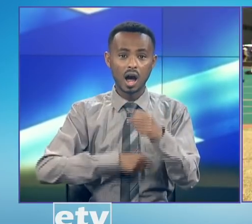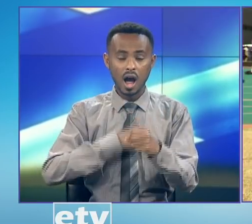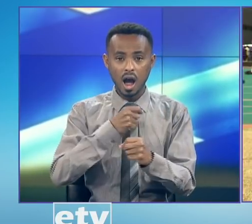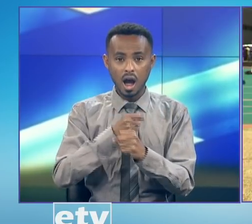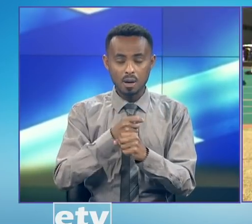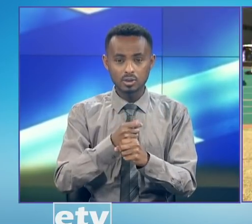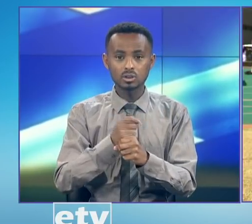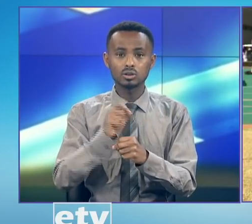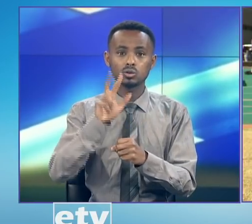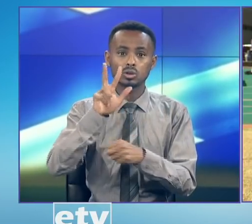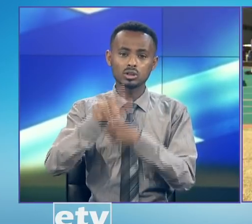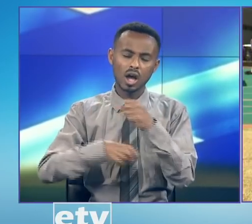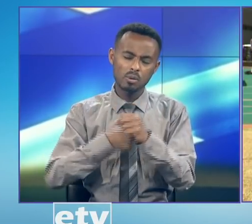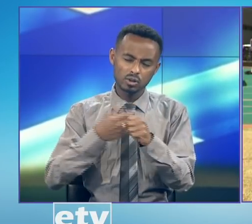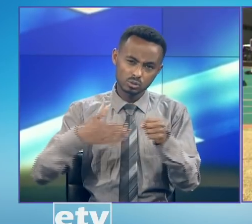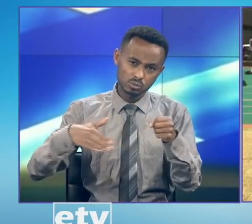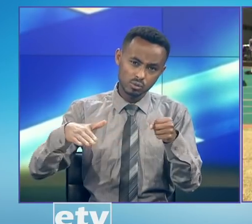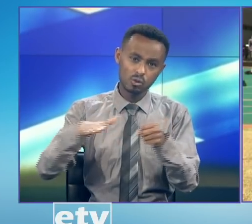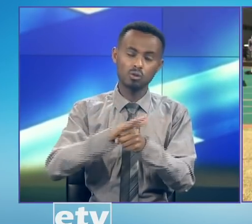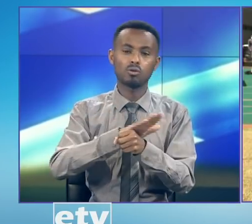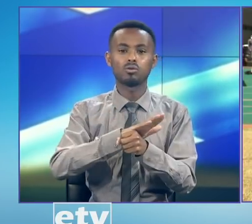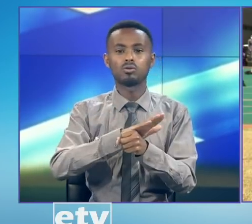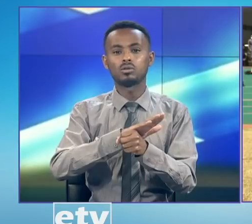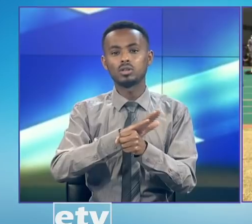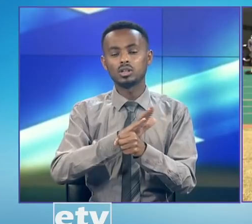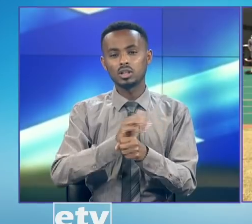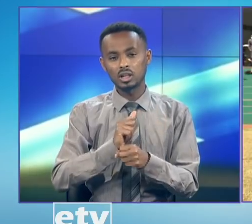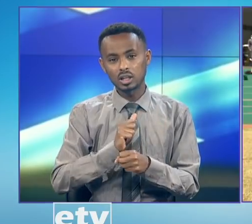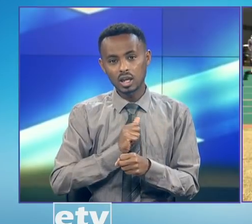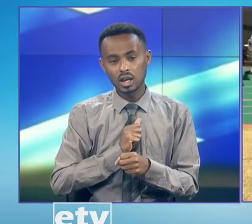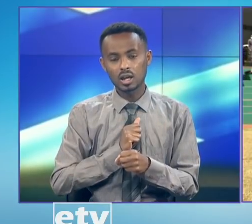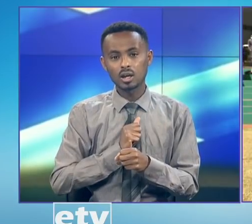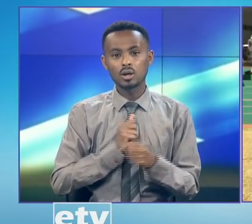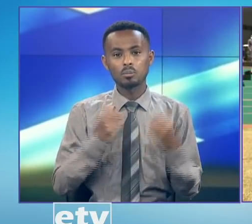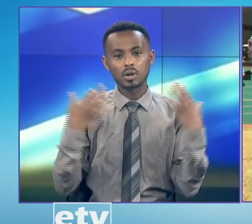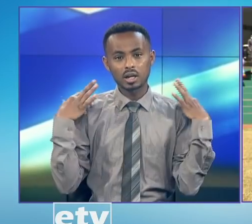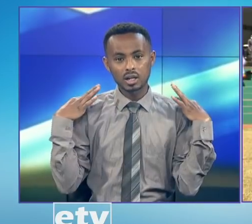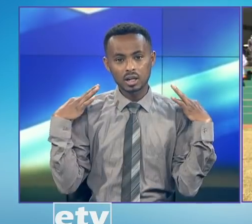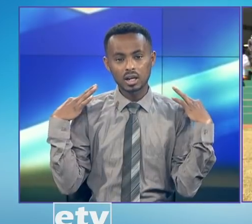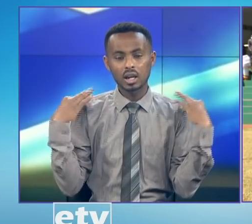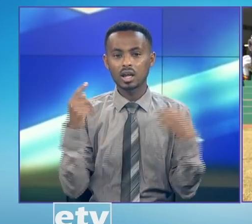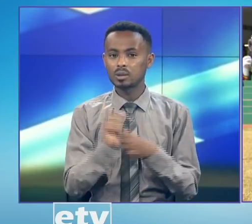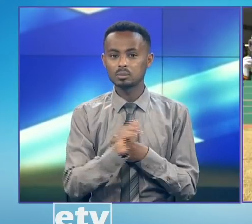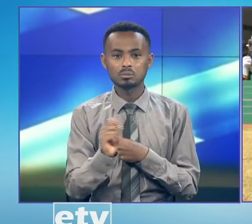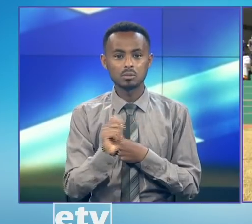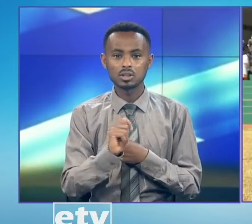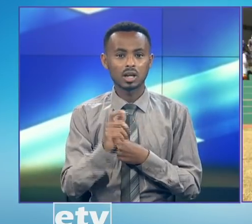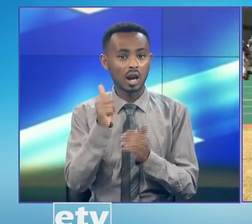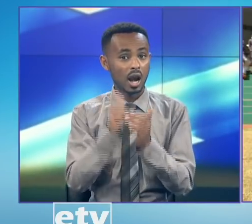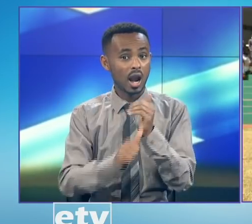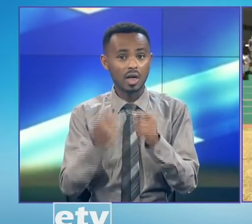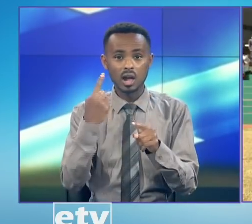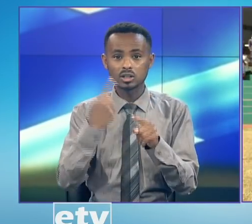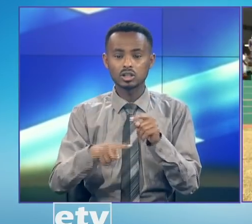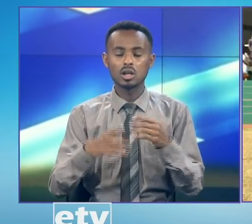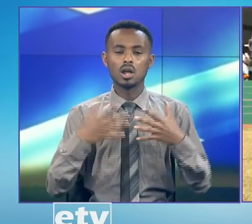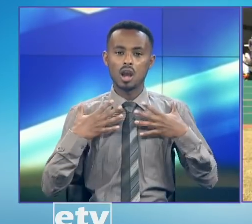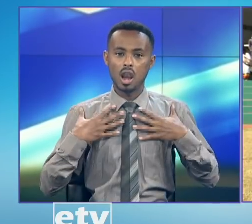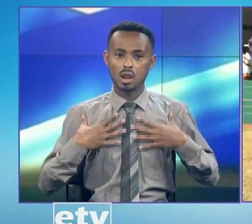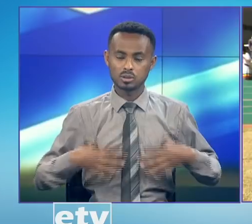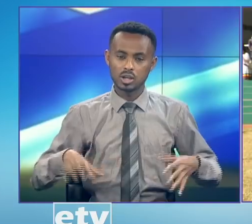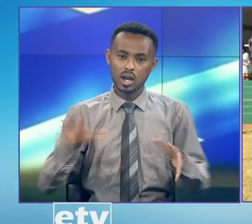ይኸው ሶስት አመት ሙሉ እኔ በግል መጸዳዳት አልችልም